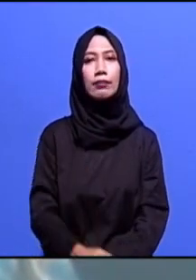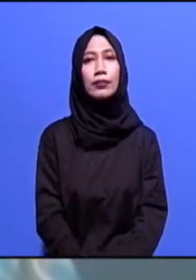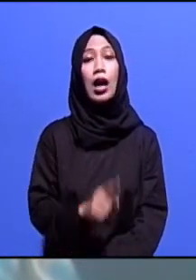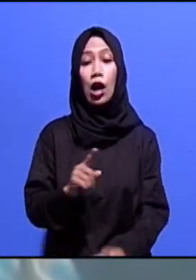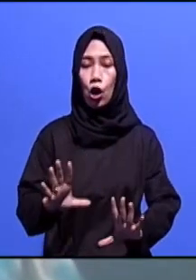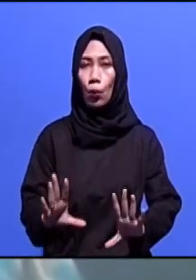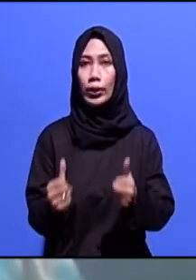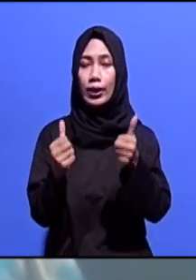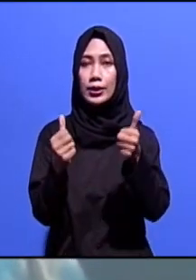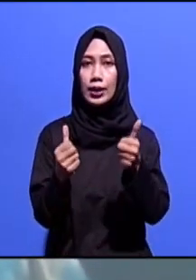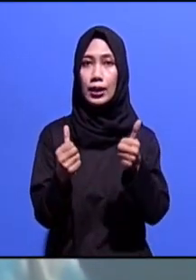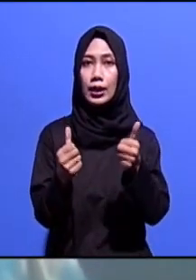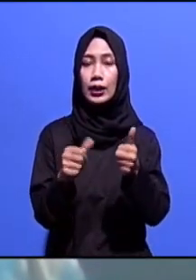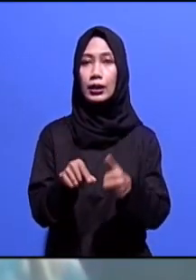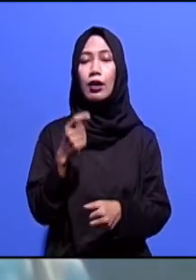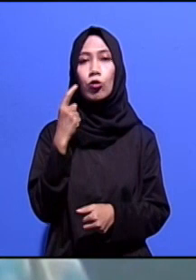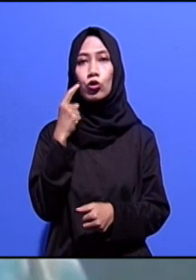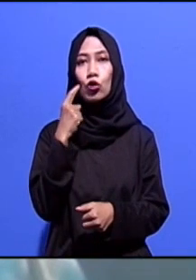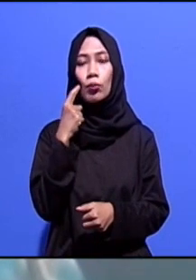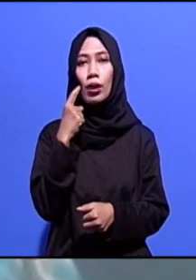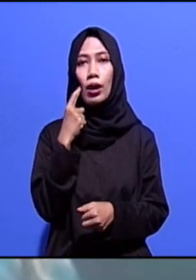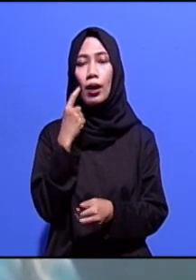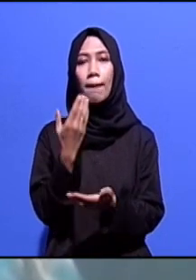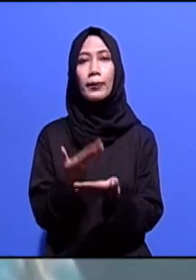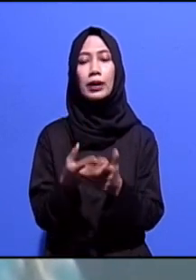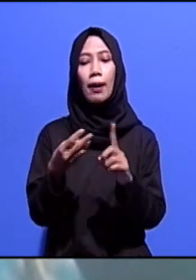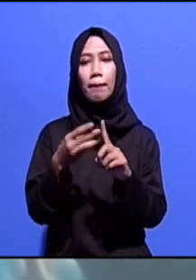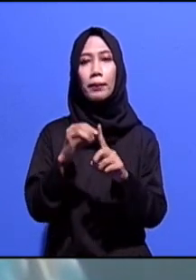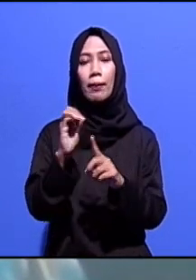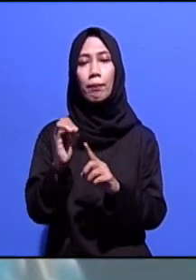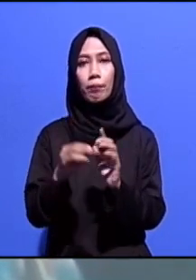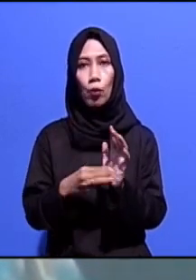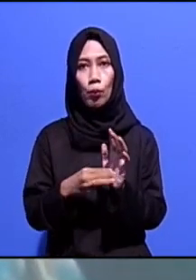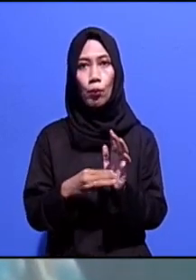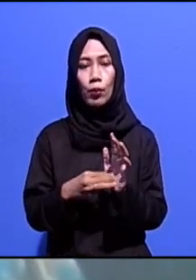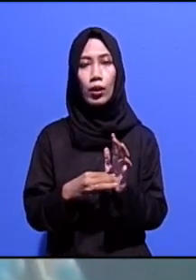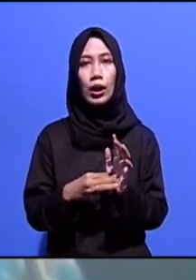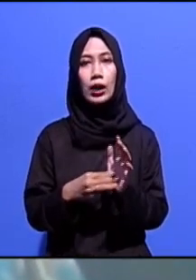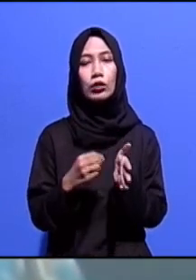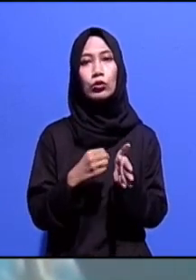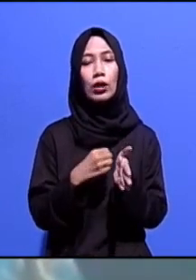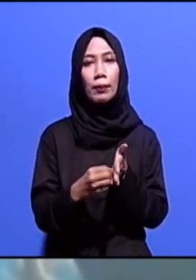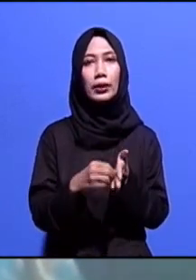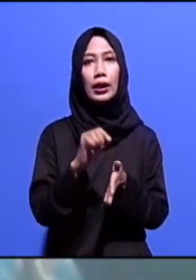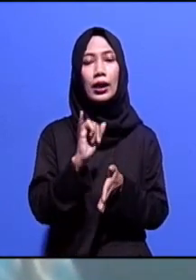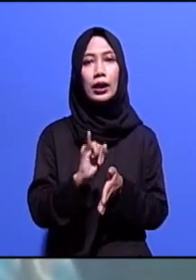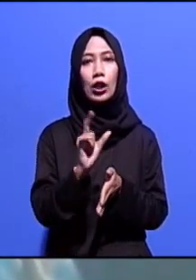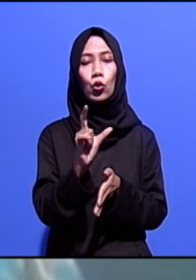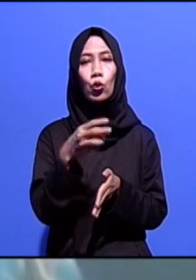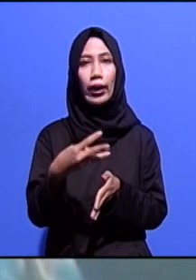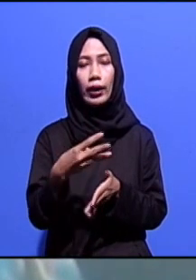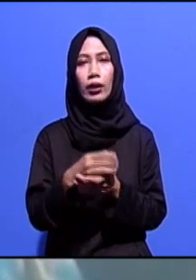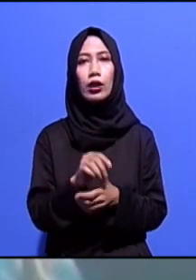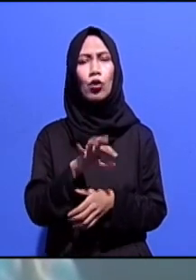mengajukan registrasi ke Badan POM untuk mendapatkan yang namanya EUA, Emergency Use Authorization. Artinya itu